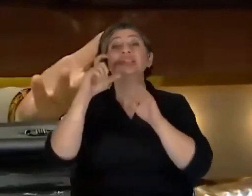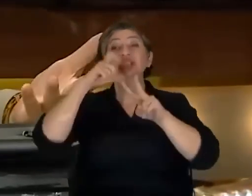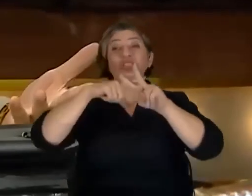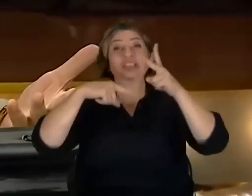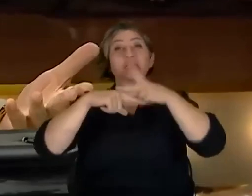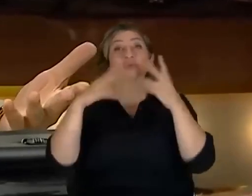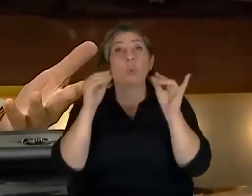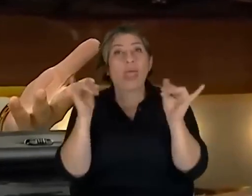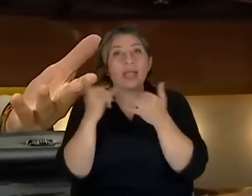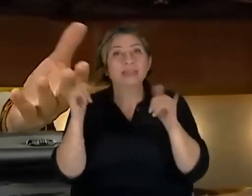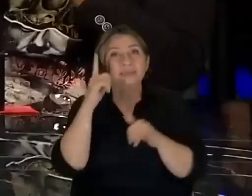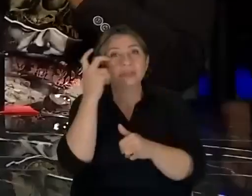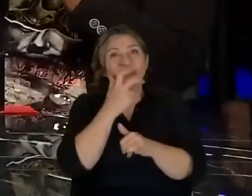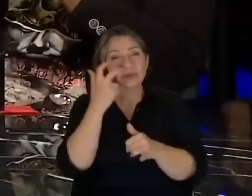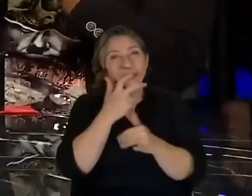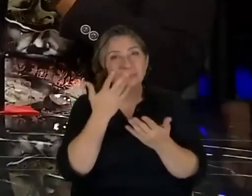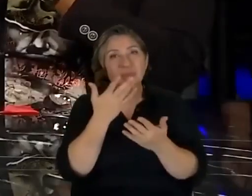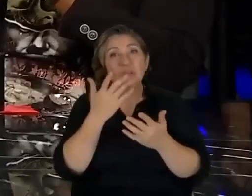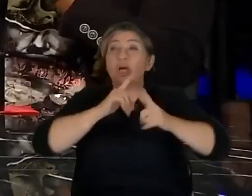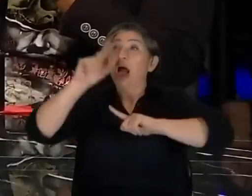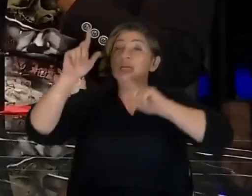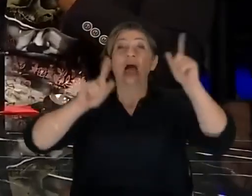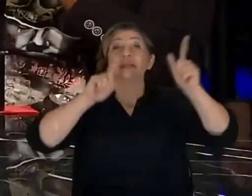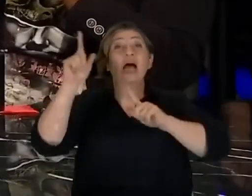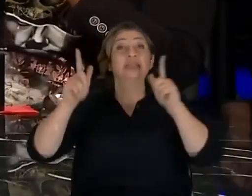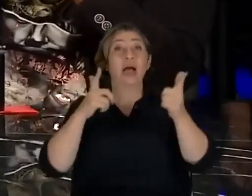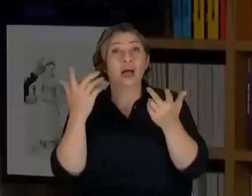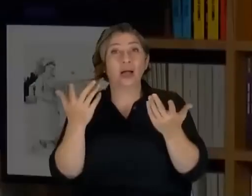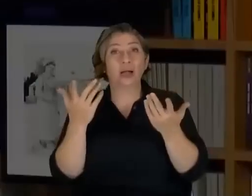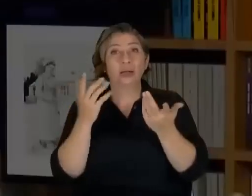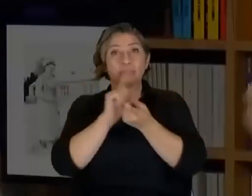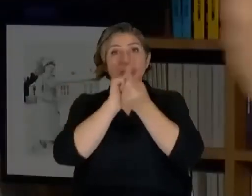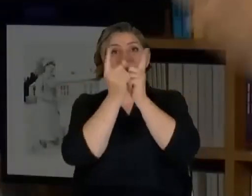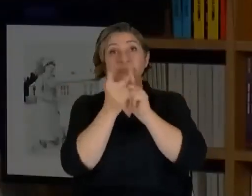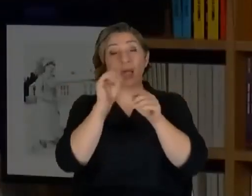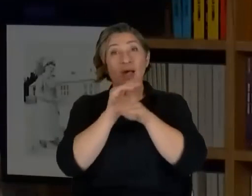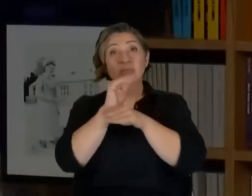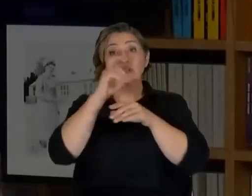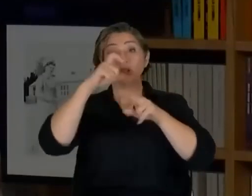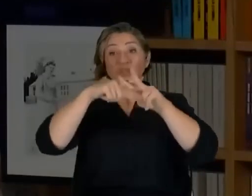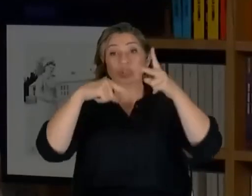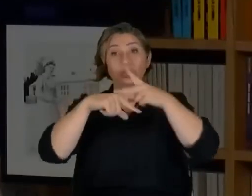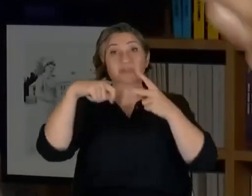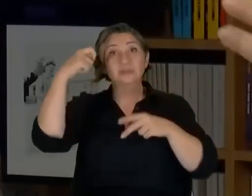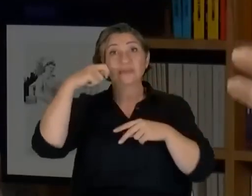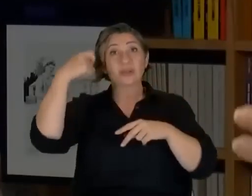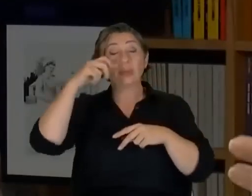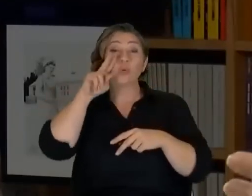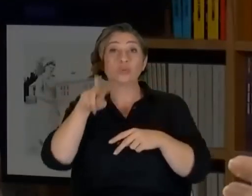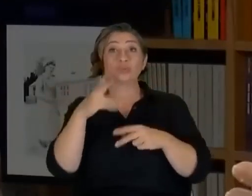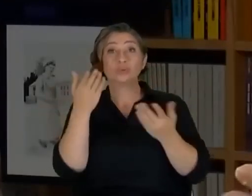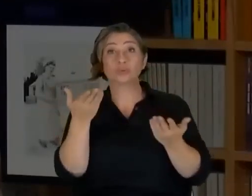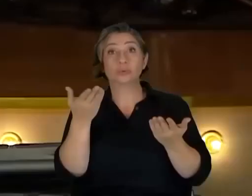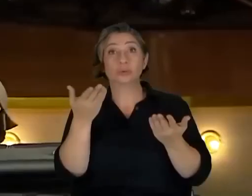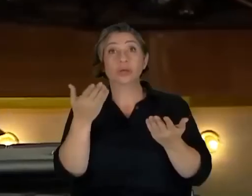çok eğlenceli bir şey değil mi? Aynen. Ya patırtılı gürültülü de bir şey tam aynı zamanda. Tam tersi bir hayat. Bütün caz kulüpleri düşün filmlerde gördüğümüz. Evet